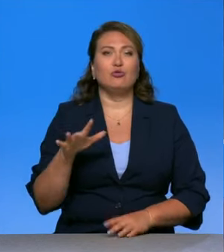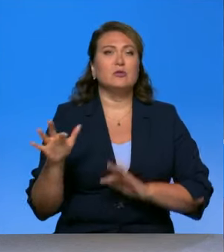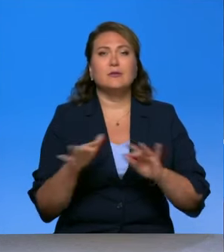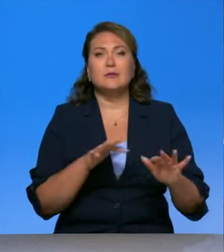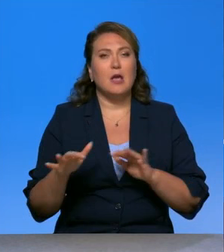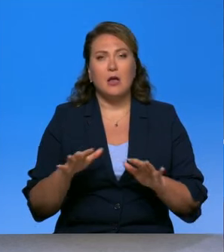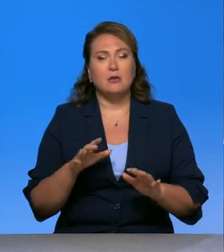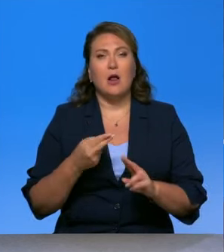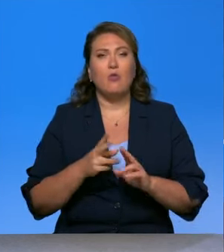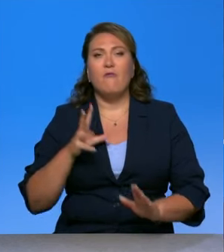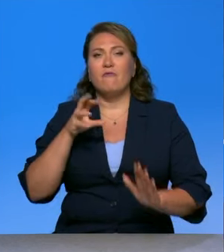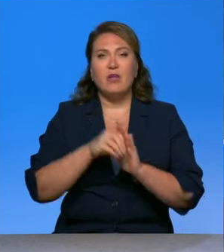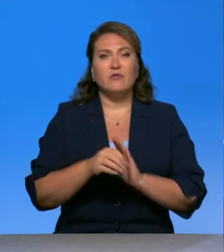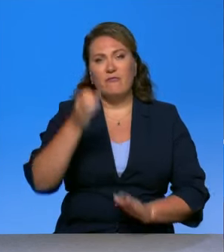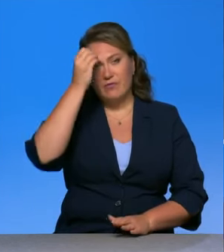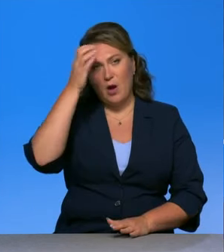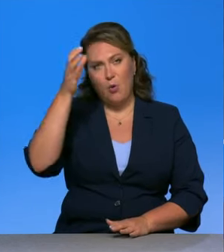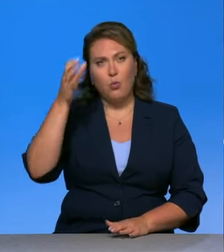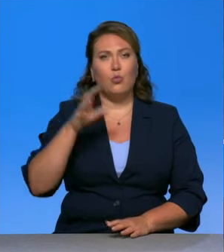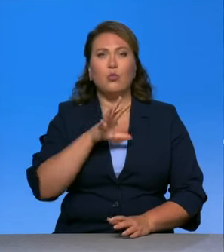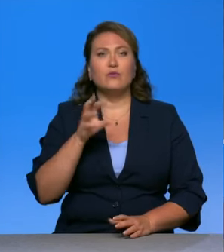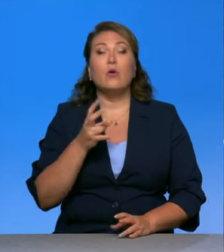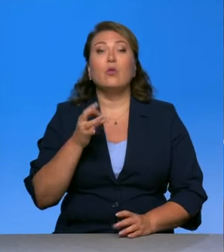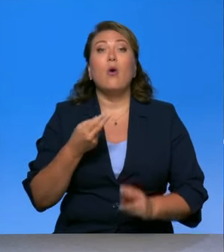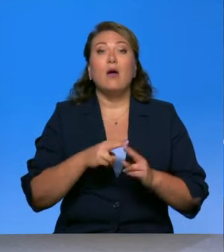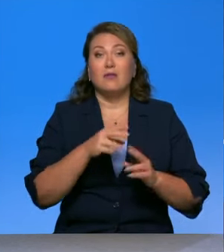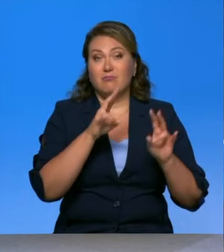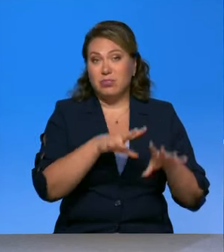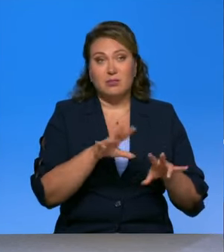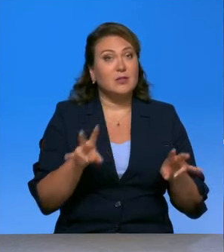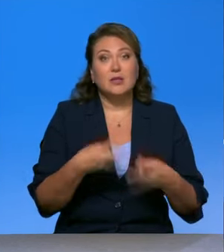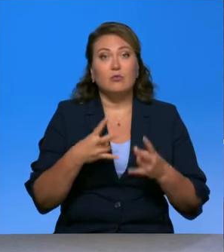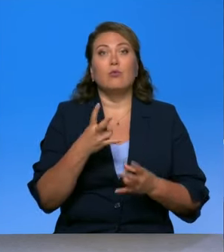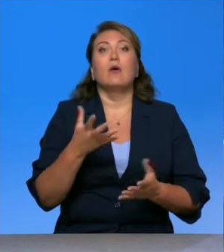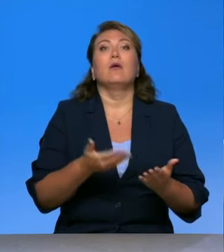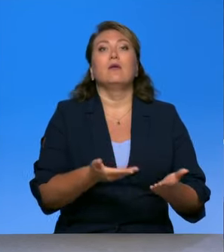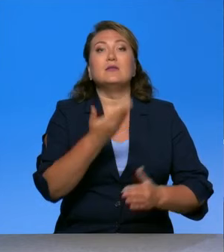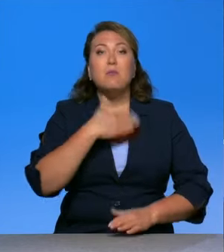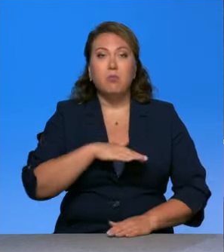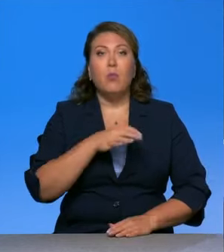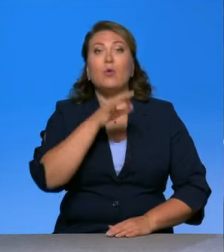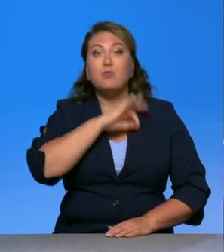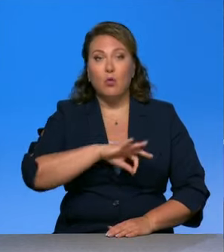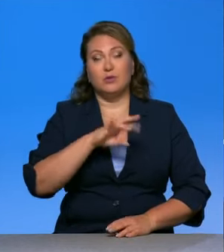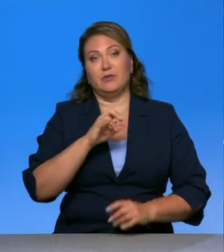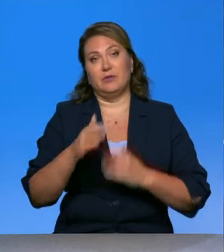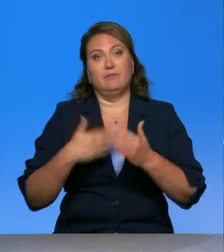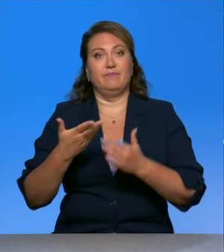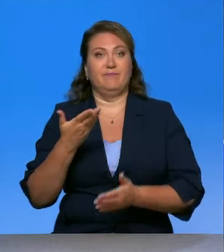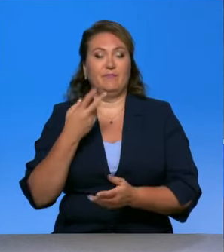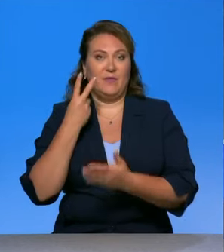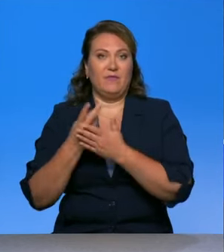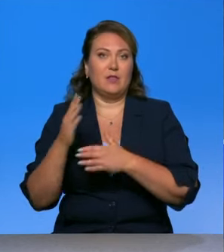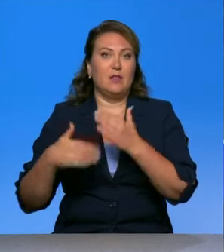вклад в науку превосходный, все это хорошо, но этим надо пользоваться. И вот каким образом пользоваться? В 2017 году отправились в экспедицию, и когда мы